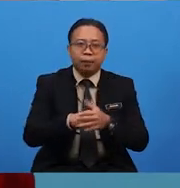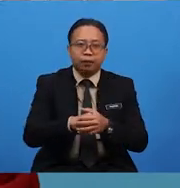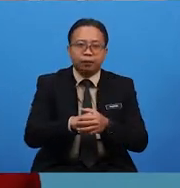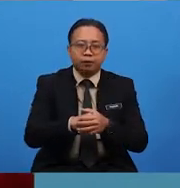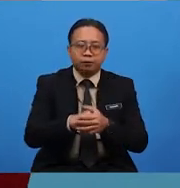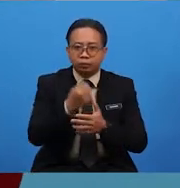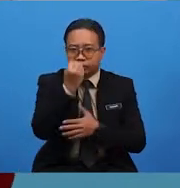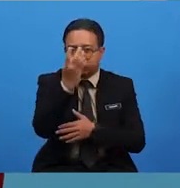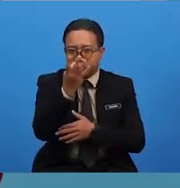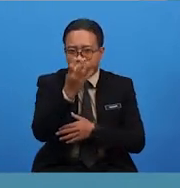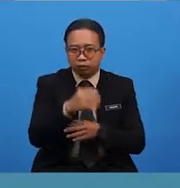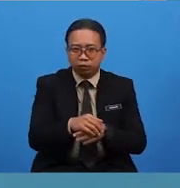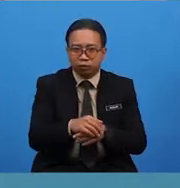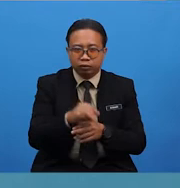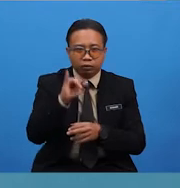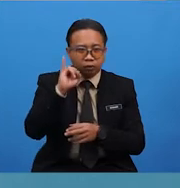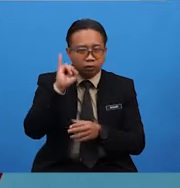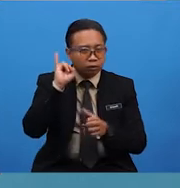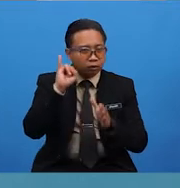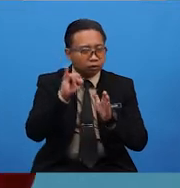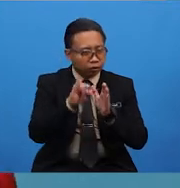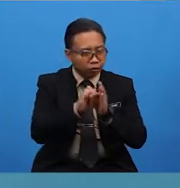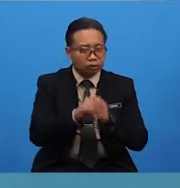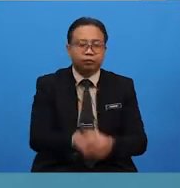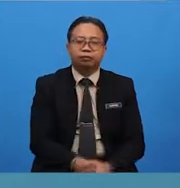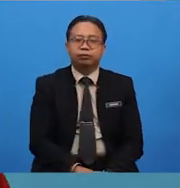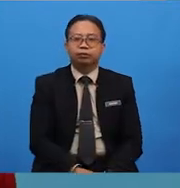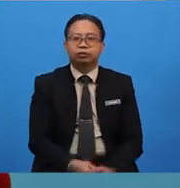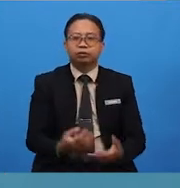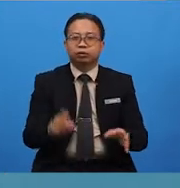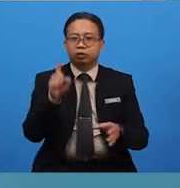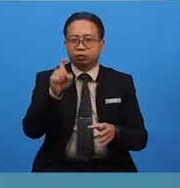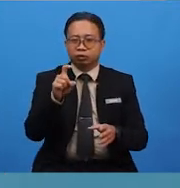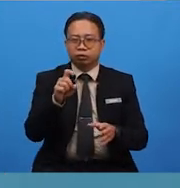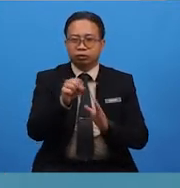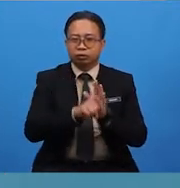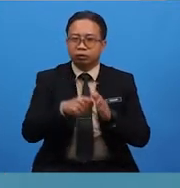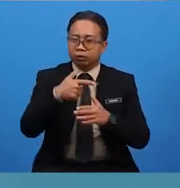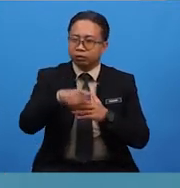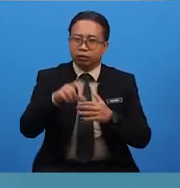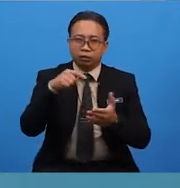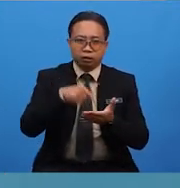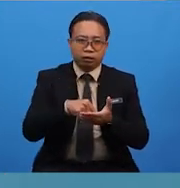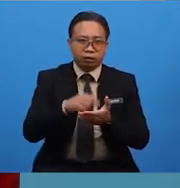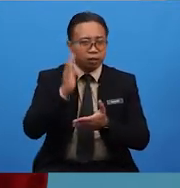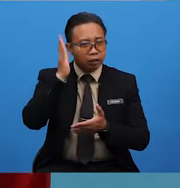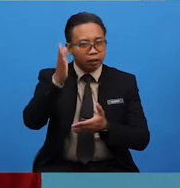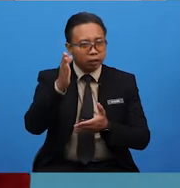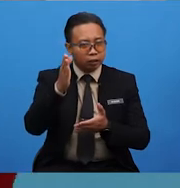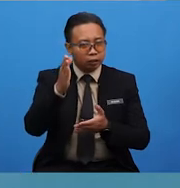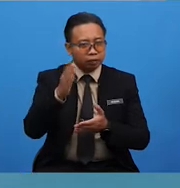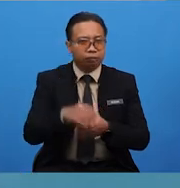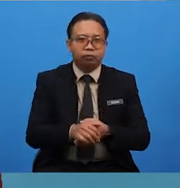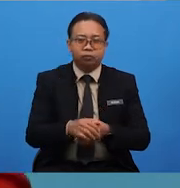apa yang dikatakan sebagai ilustrasi sudah tentu sleep ini dijajah